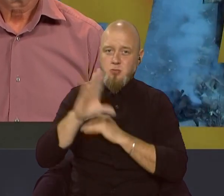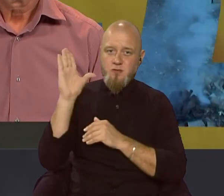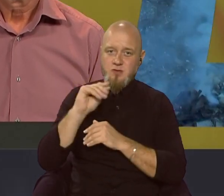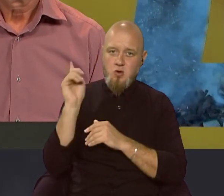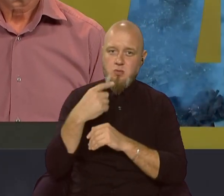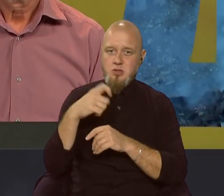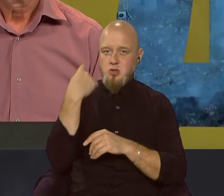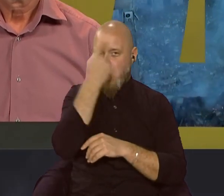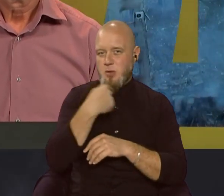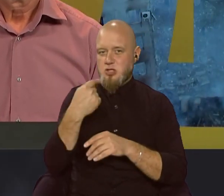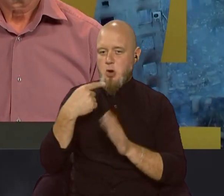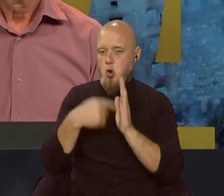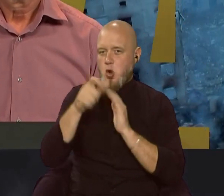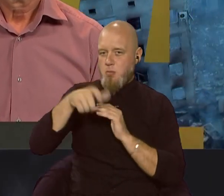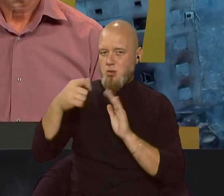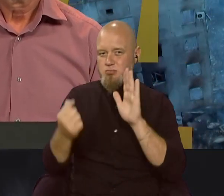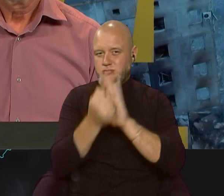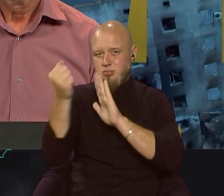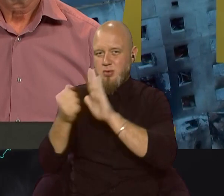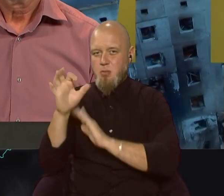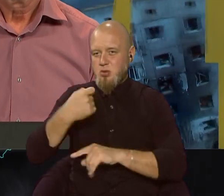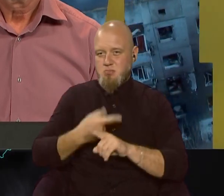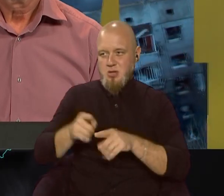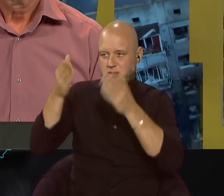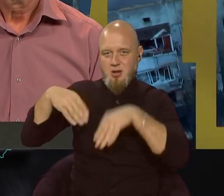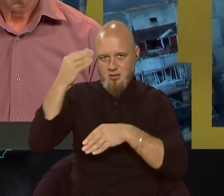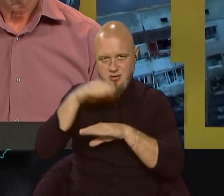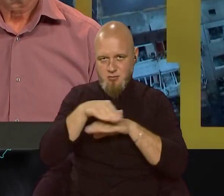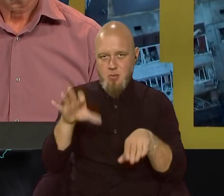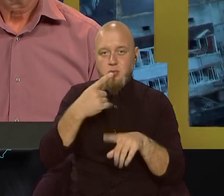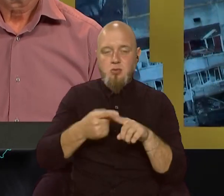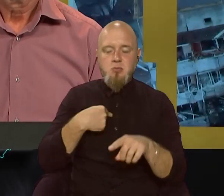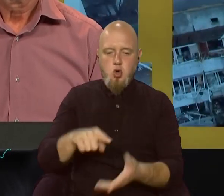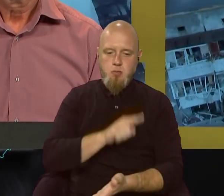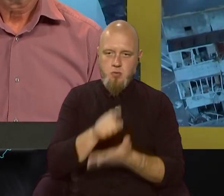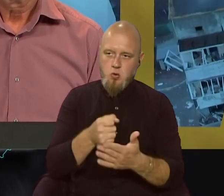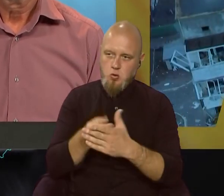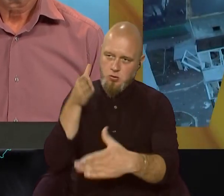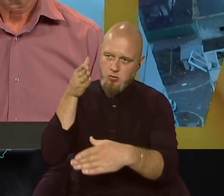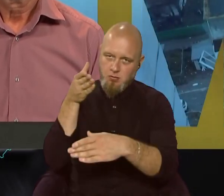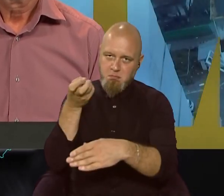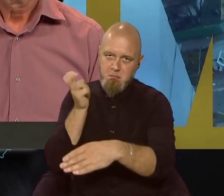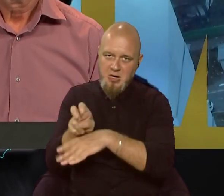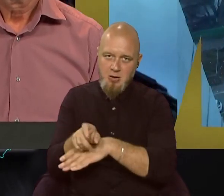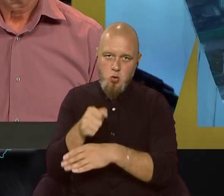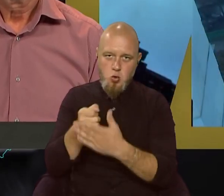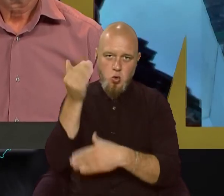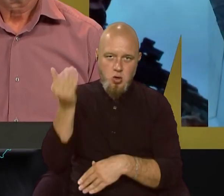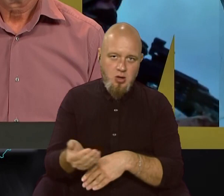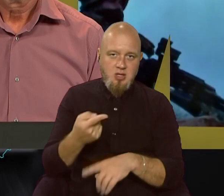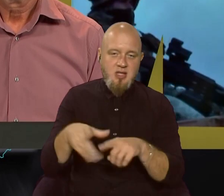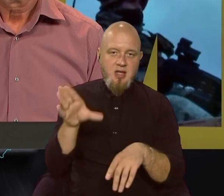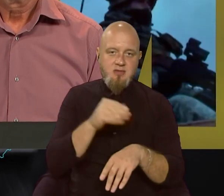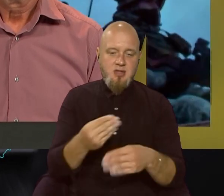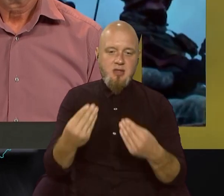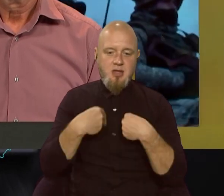з обличчями колаборантів, про те, що ми їх не забуваємо, про те, що ми обов'язково до них прийдемо. Це все дає